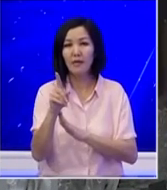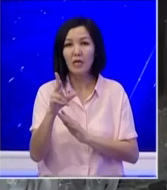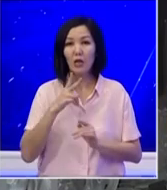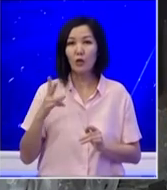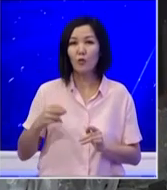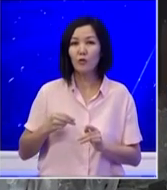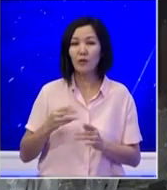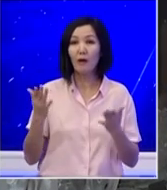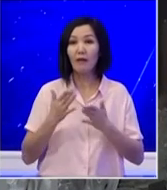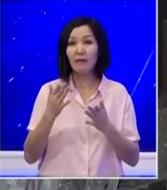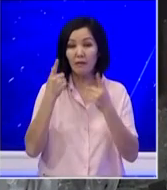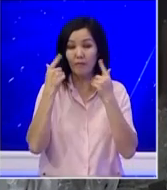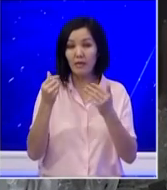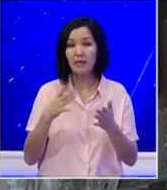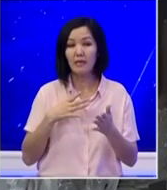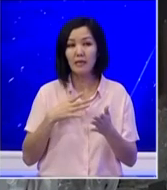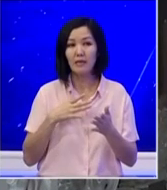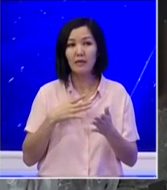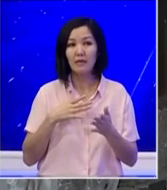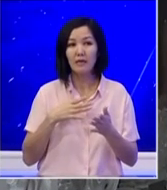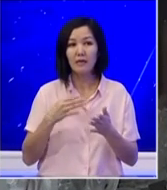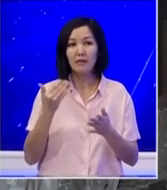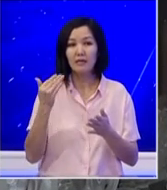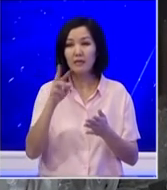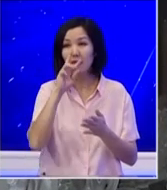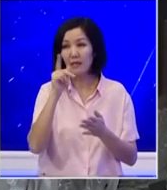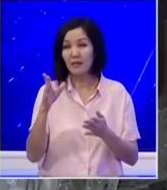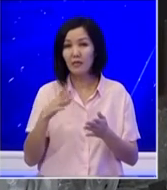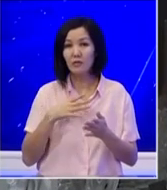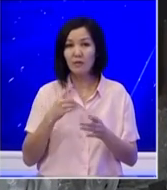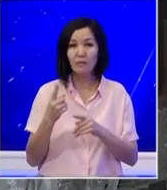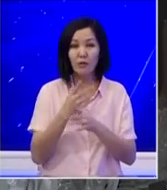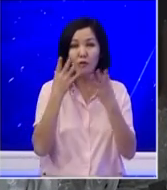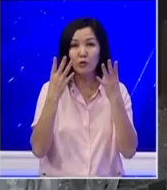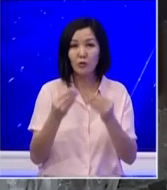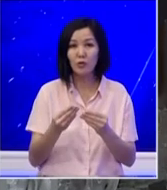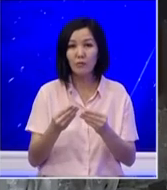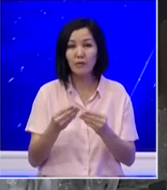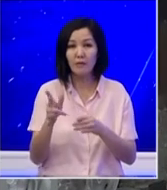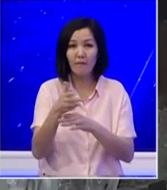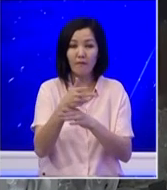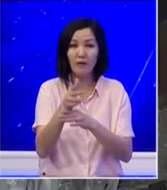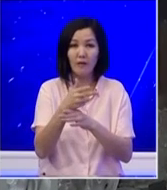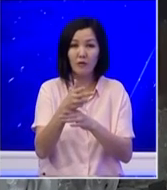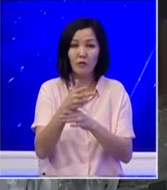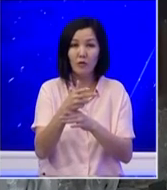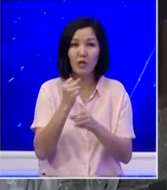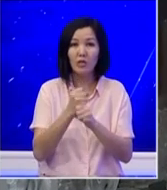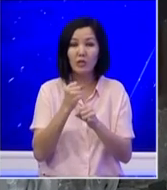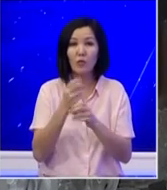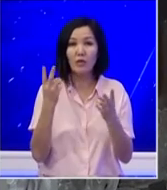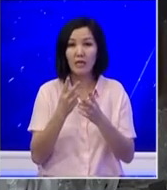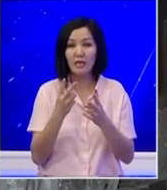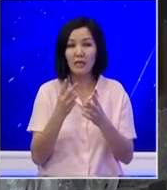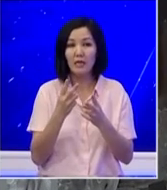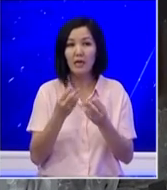күні қандай болғанын біледі. Мен сол кезде айтам, сіздер қателік жібердіңіздер. Сол бірінші күннен бастап сіздер видеоға түсірін көрек еді Алина қандай екен.